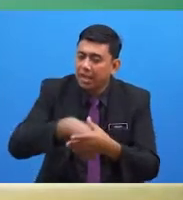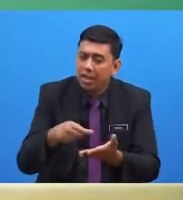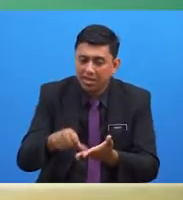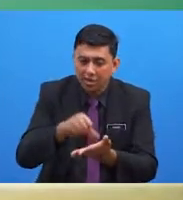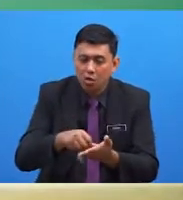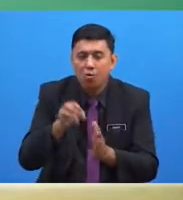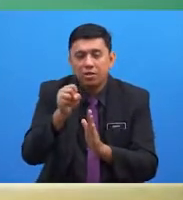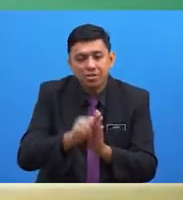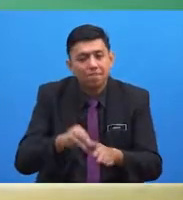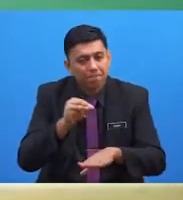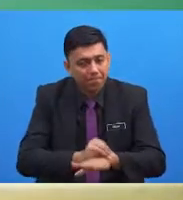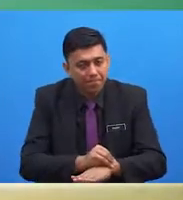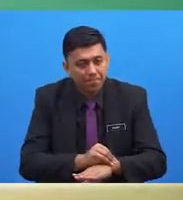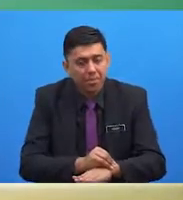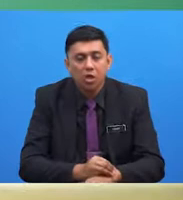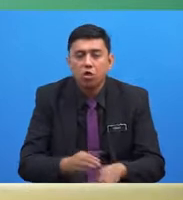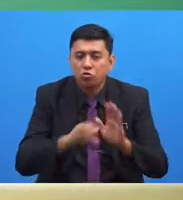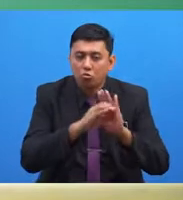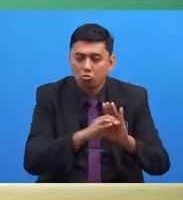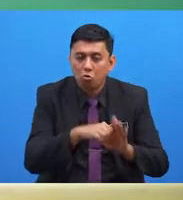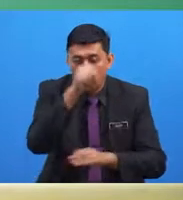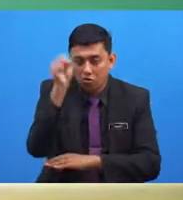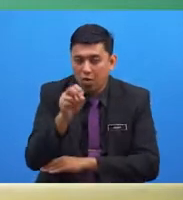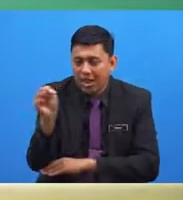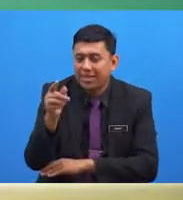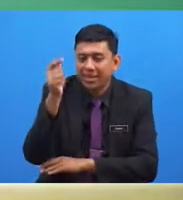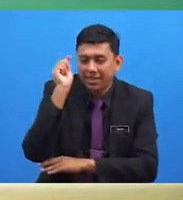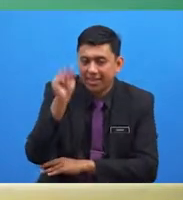akan dibincangkan di dalam contoh soalan kemudian.